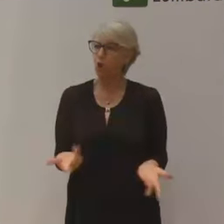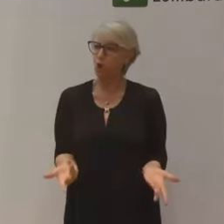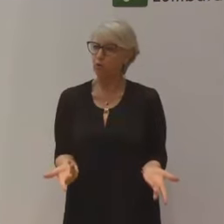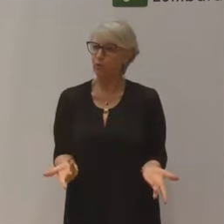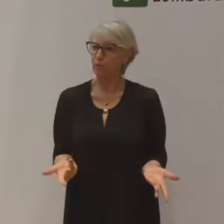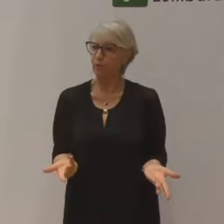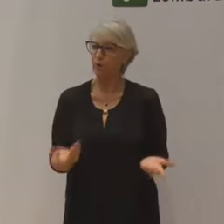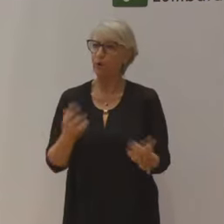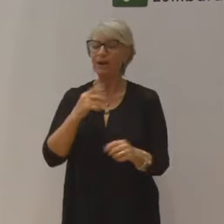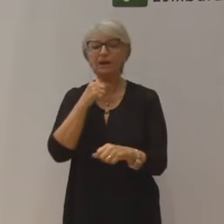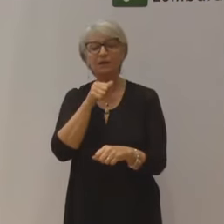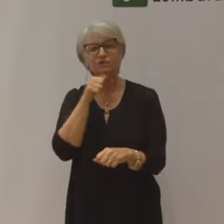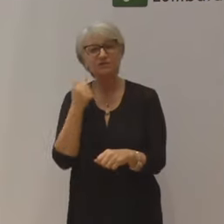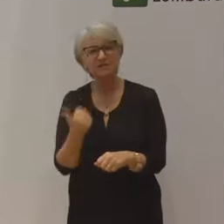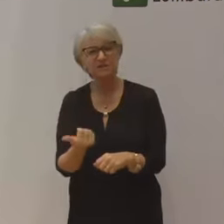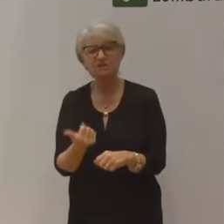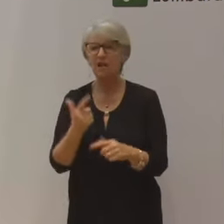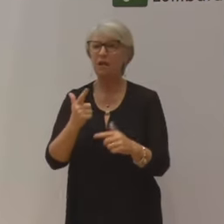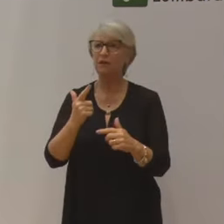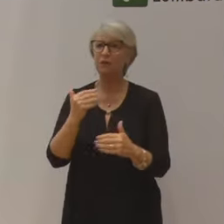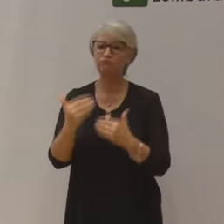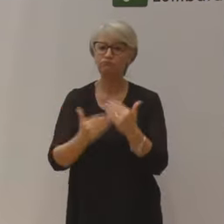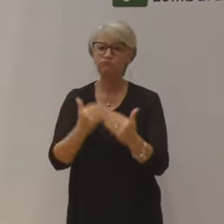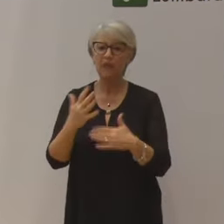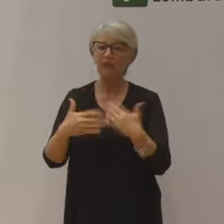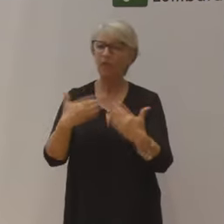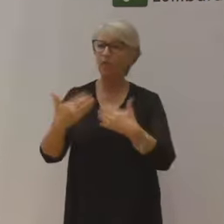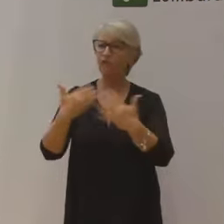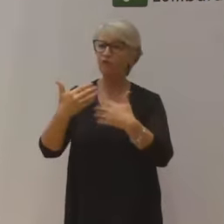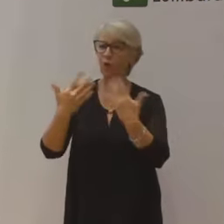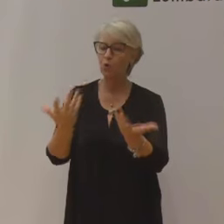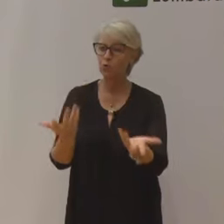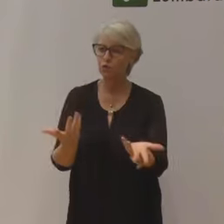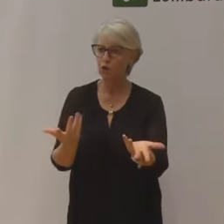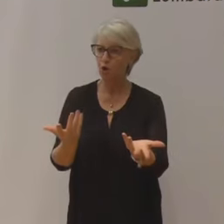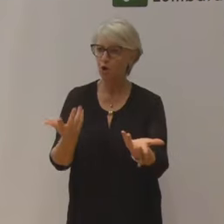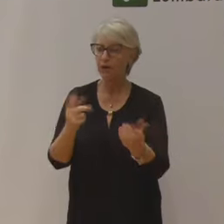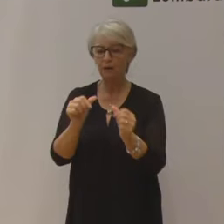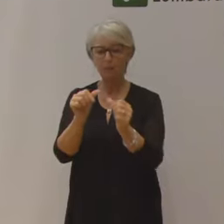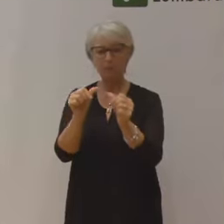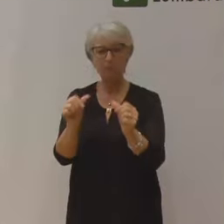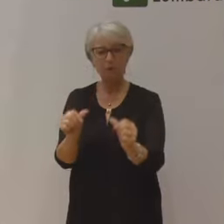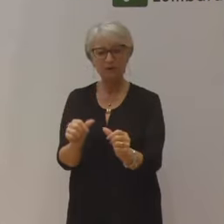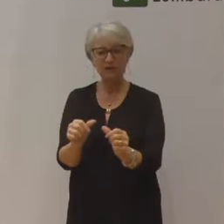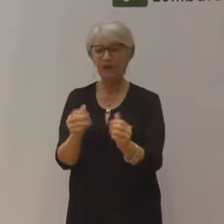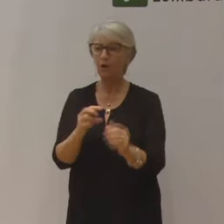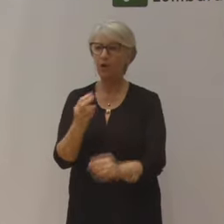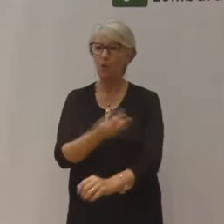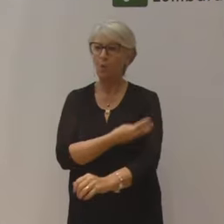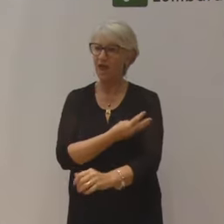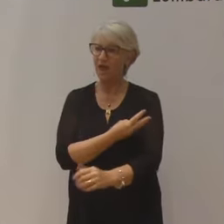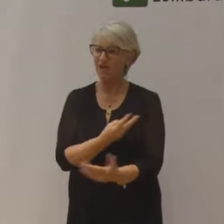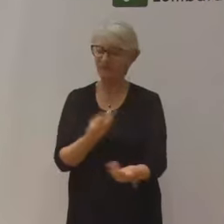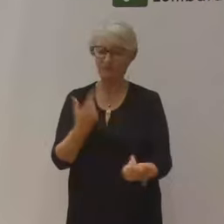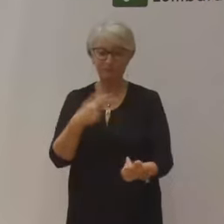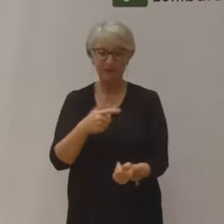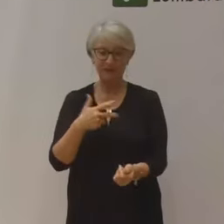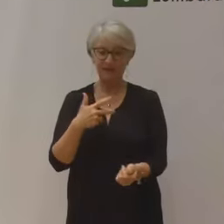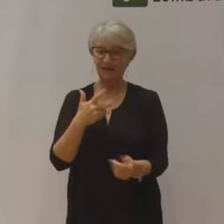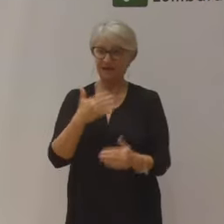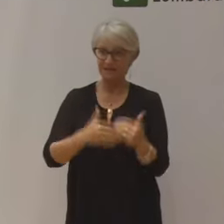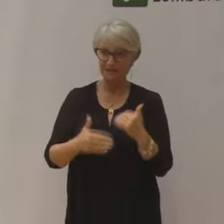sia la necessità di attuare un processo di evoluzione e di riforma del modello attuale di welfare sociale per la disabilità